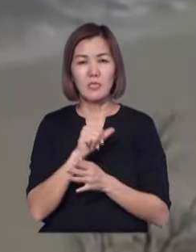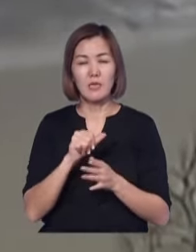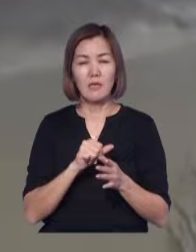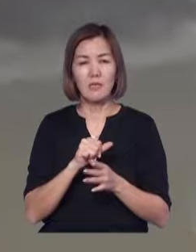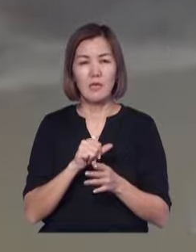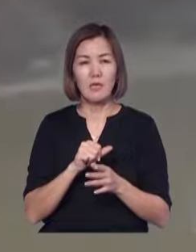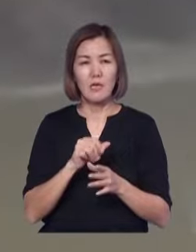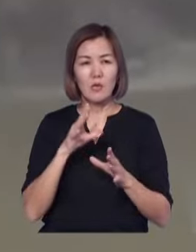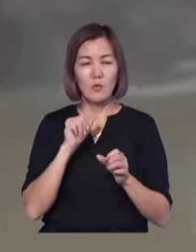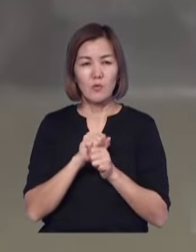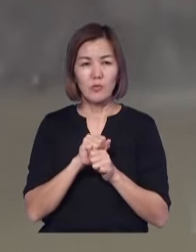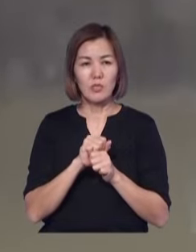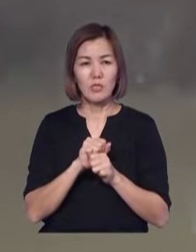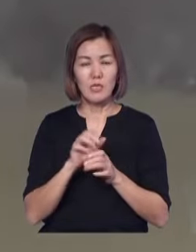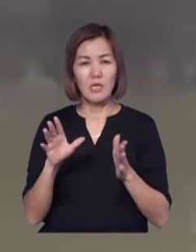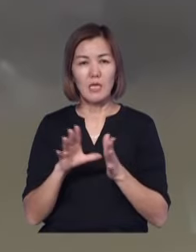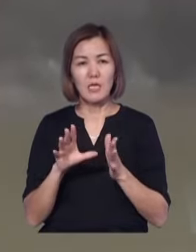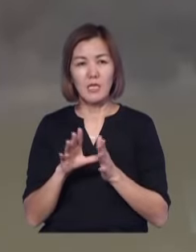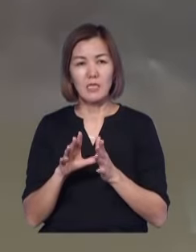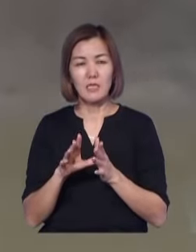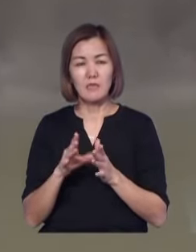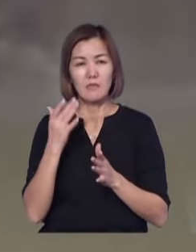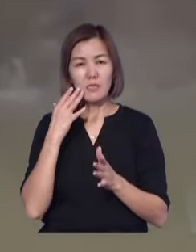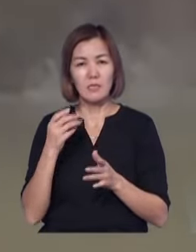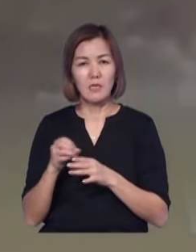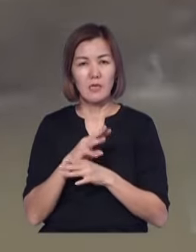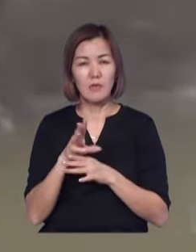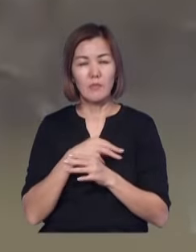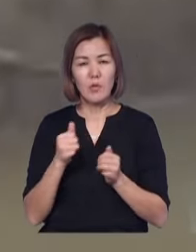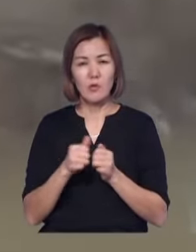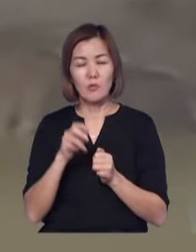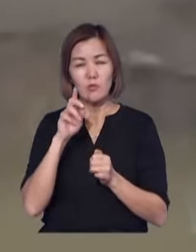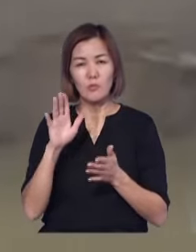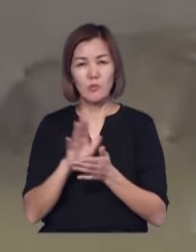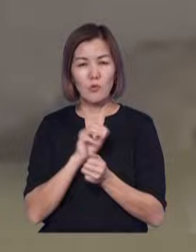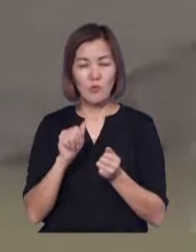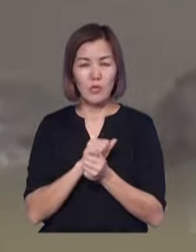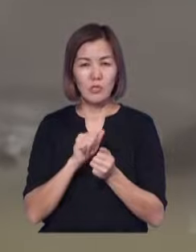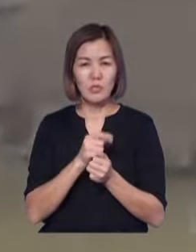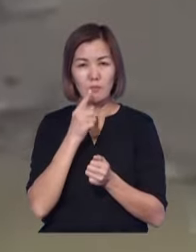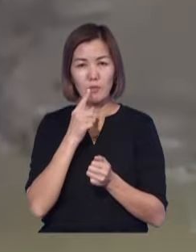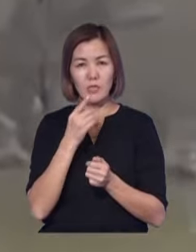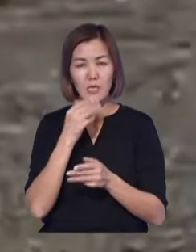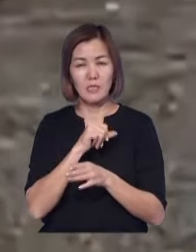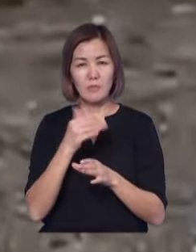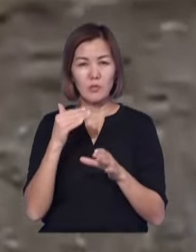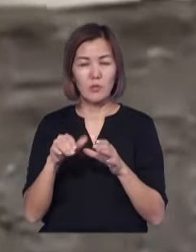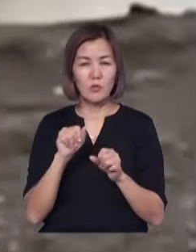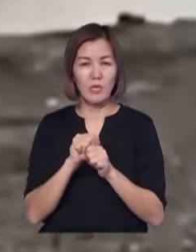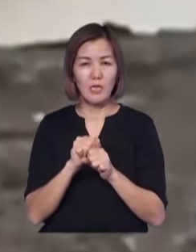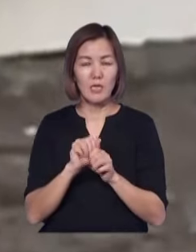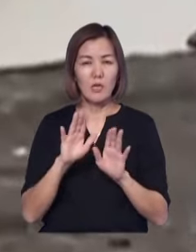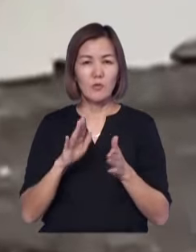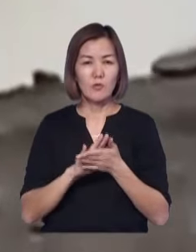өшеді. Эквадорда электр энергиясы Колумбиядан да жеткізілетін. Бірақ көрші елде де қоңшылық жайлап, жуырда экспорт тоқтаған. Енді төтенше